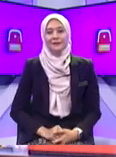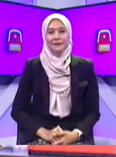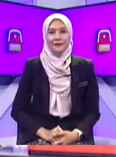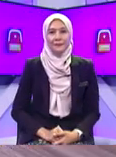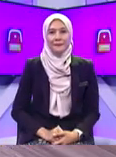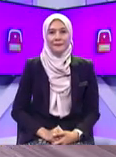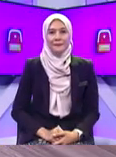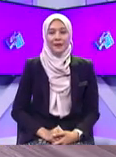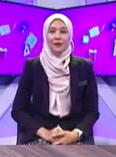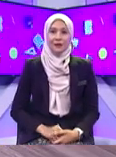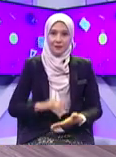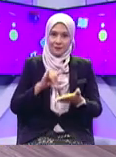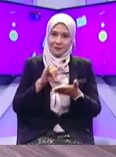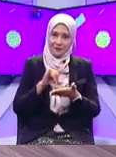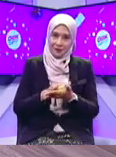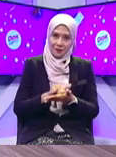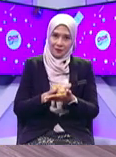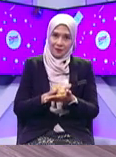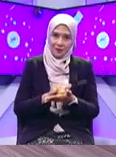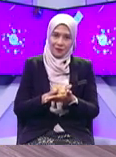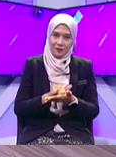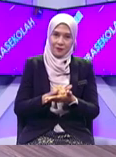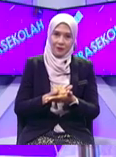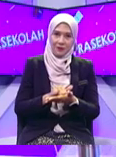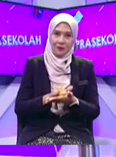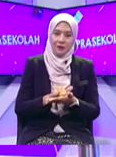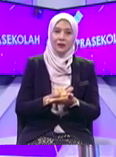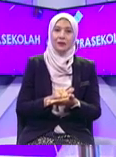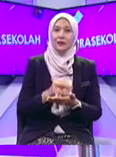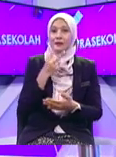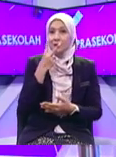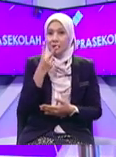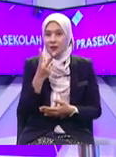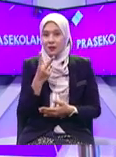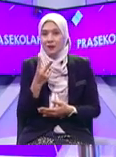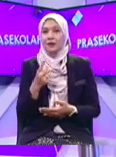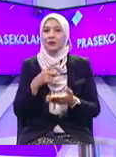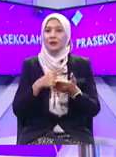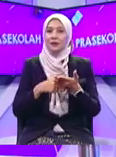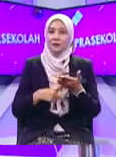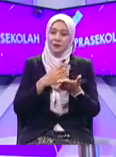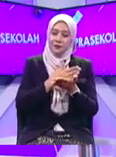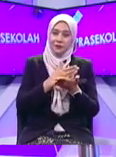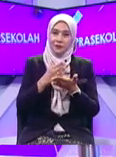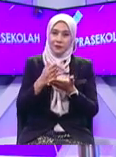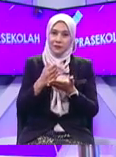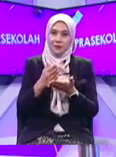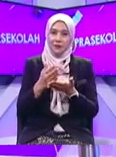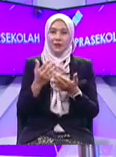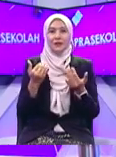itu antara hasil tolakan nomor yang telah jago ajarkan kepada kita dan sekarang